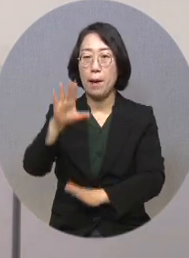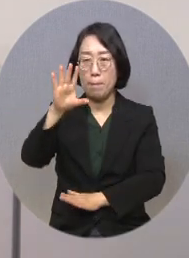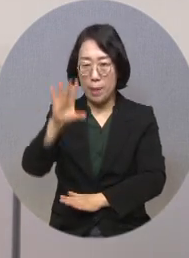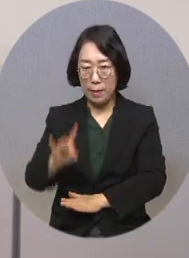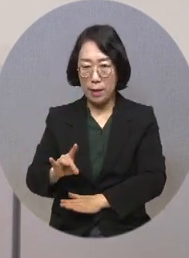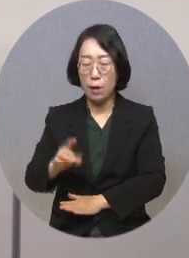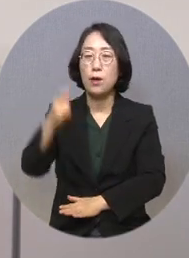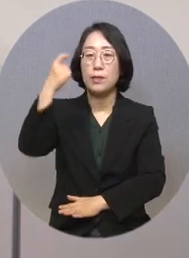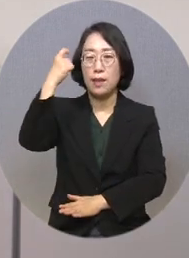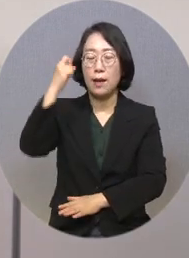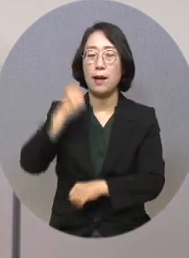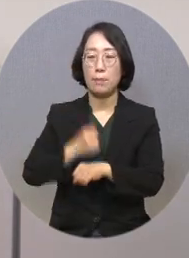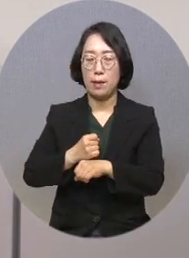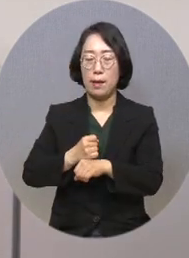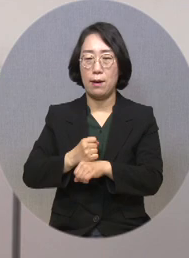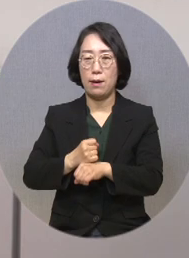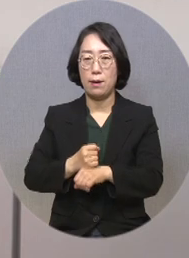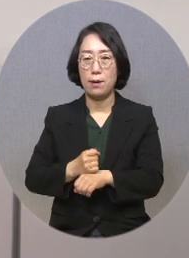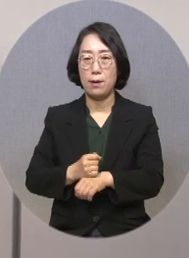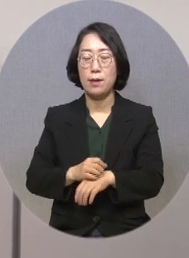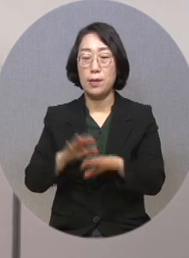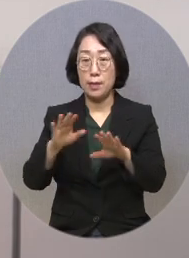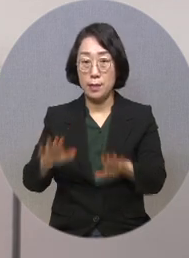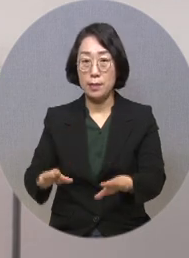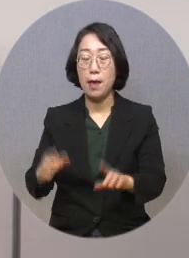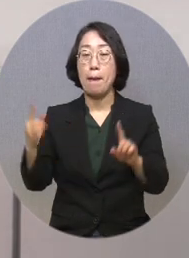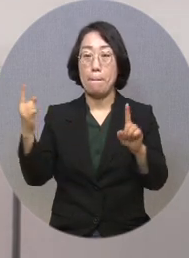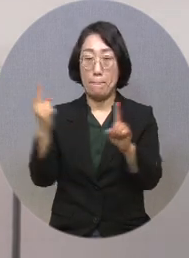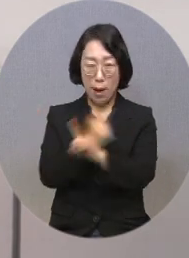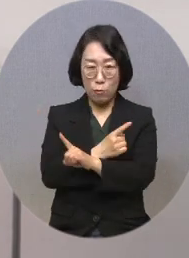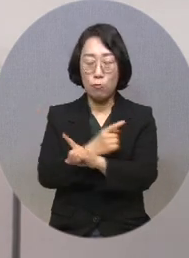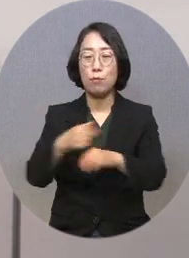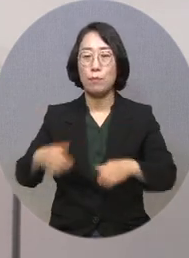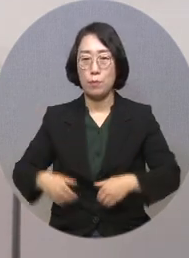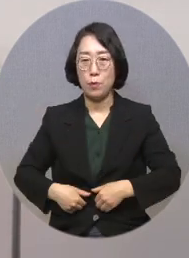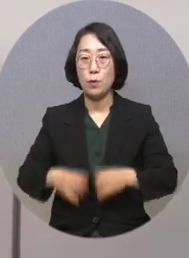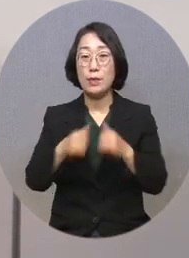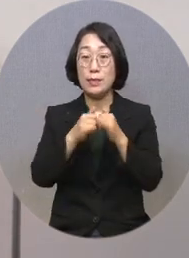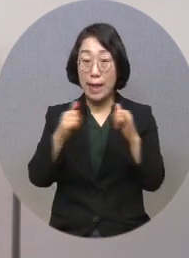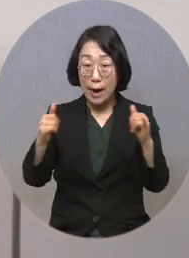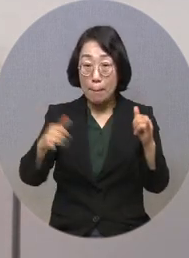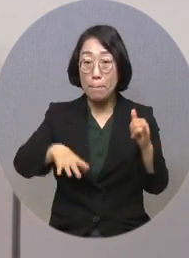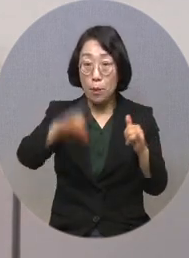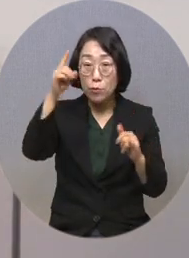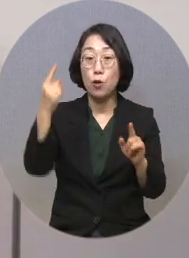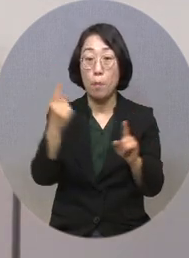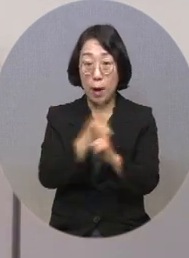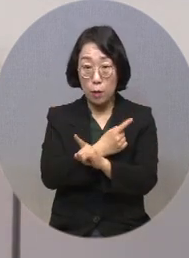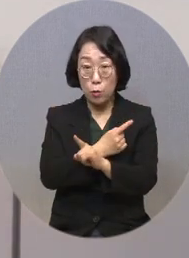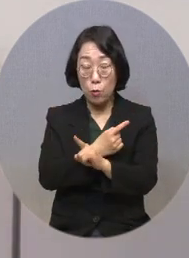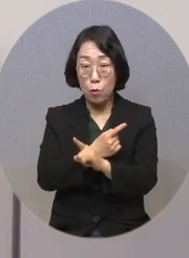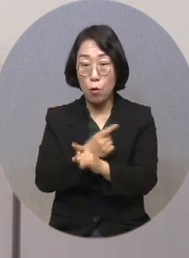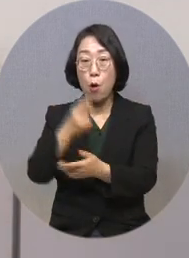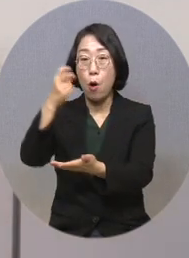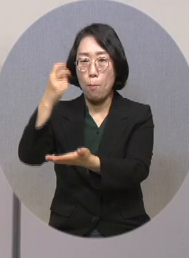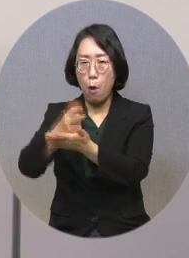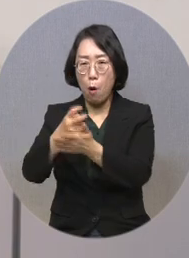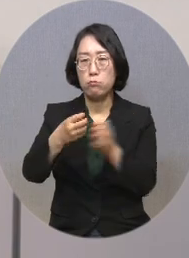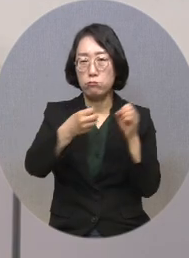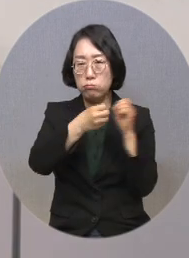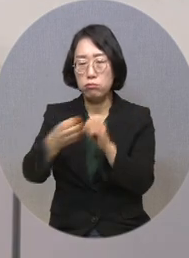생각합니다. 이제는 바뀌어야 합니다. 사람이 바뀌어야 정책도